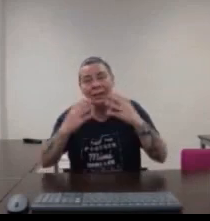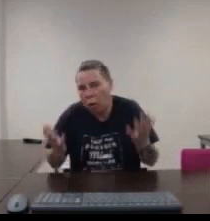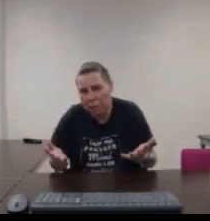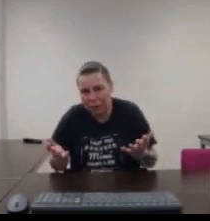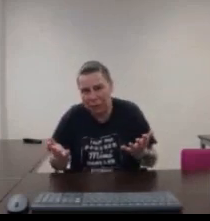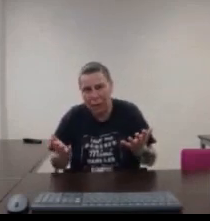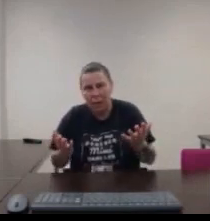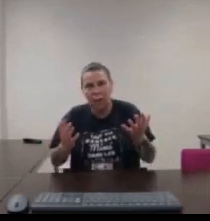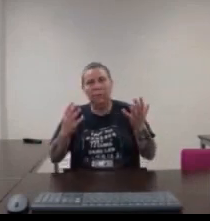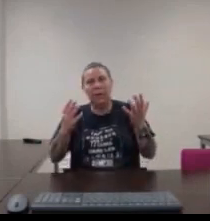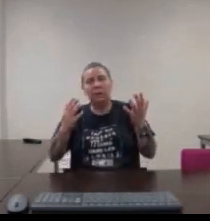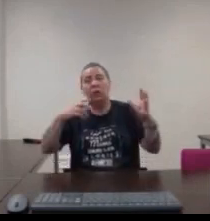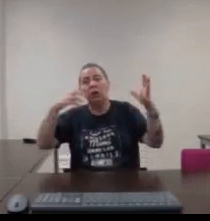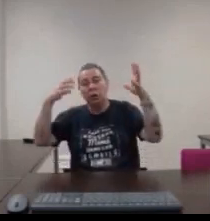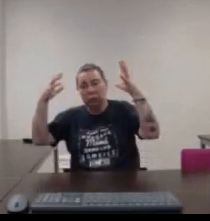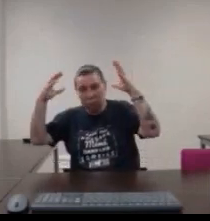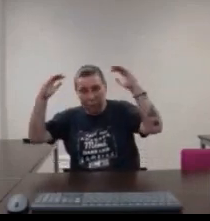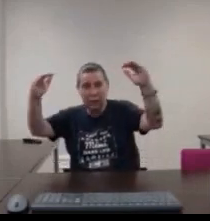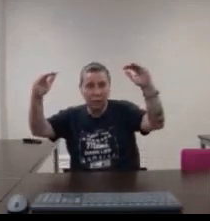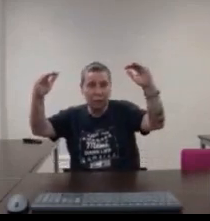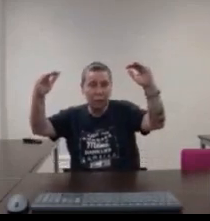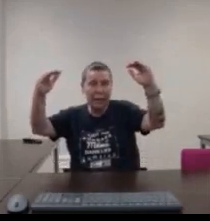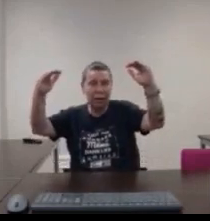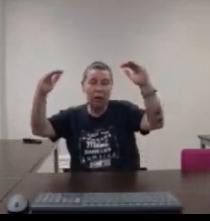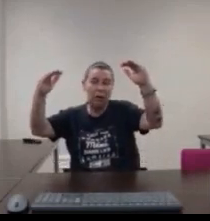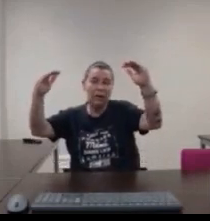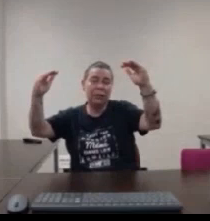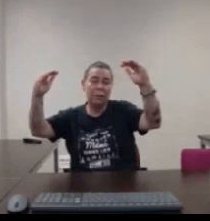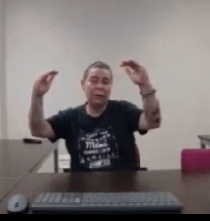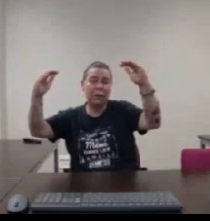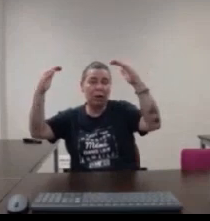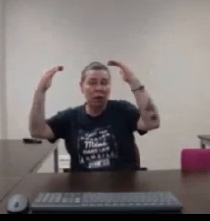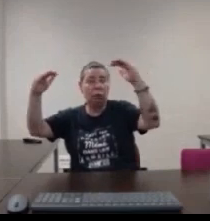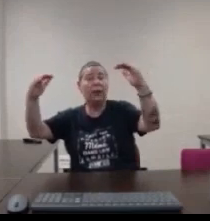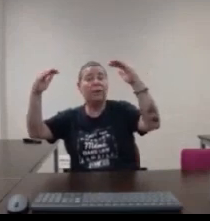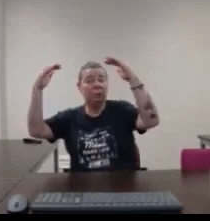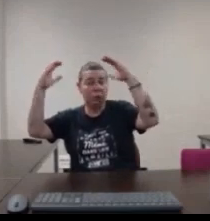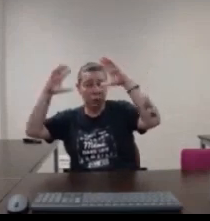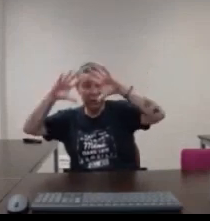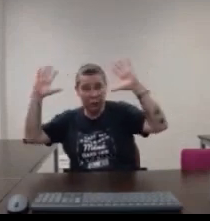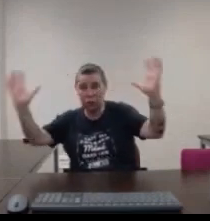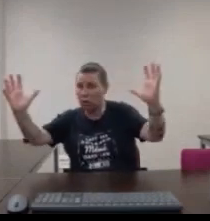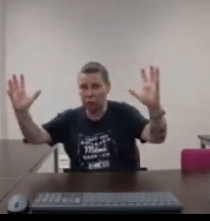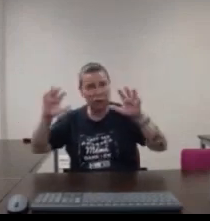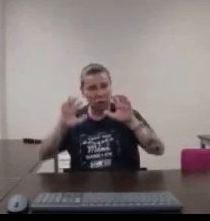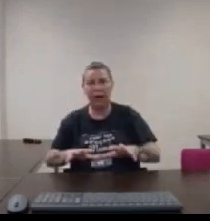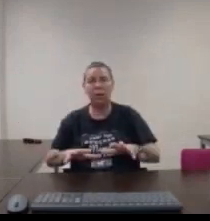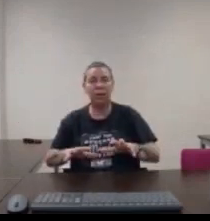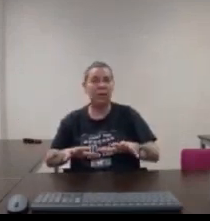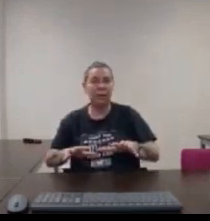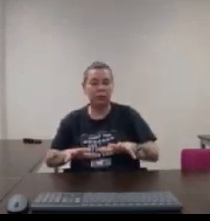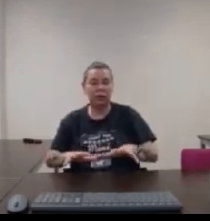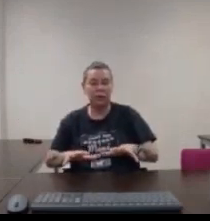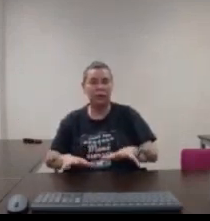clavier. Ça remplace pas le fait de mettre l'ordinateur portable surélevé pour l'utiliser que en tant qu'écran